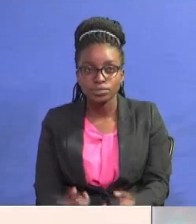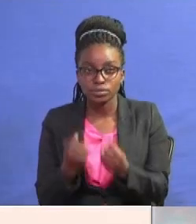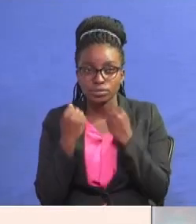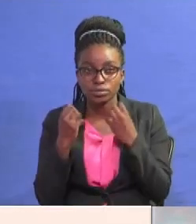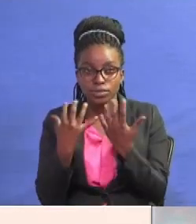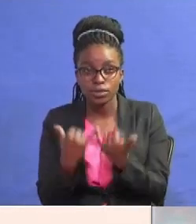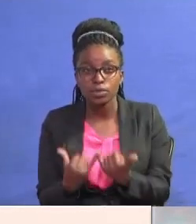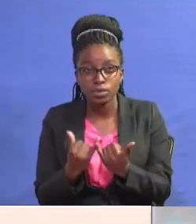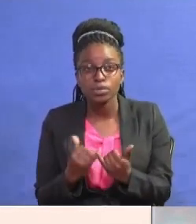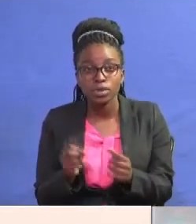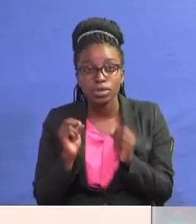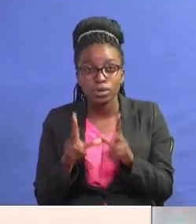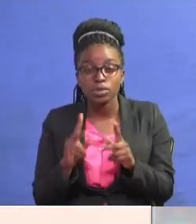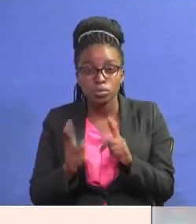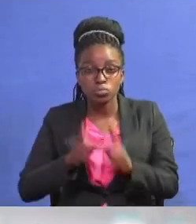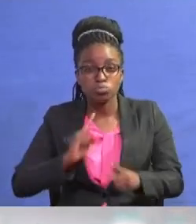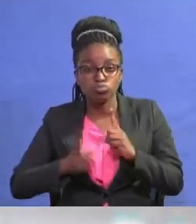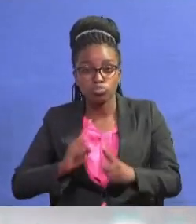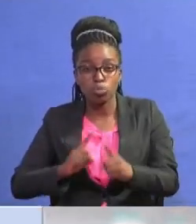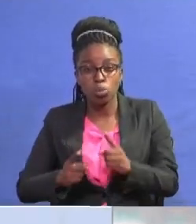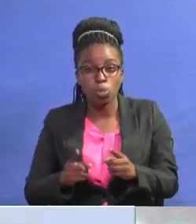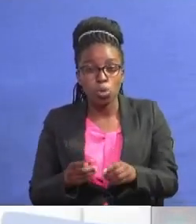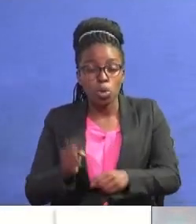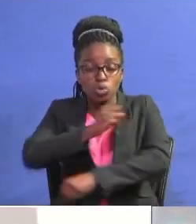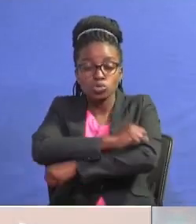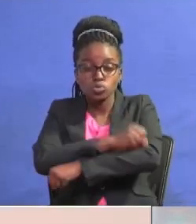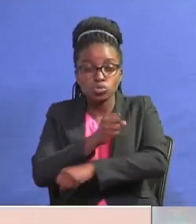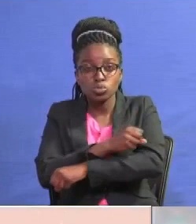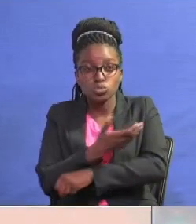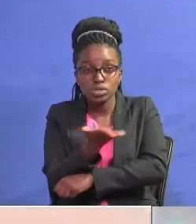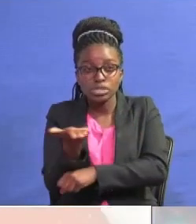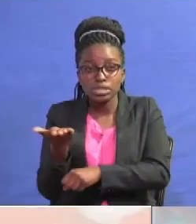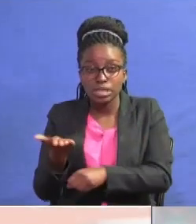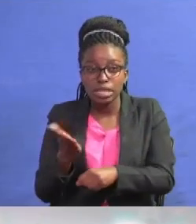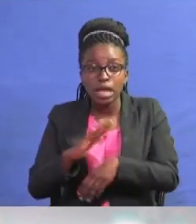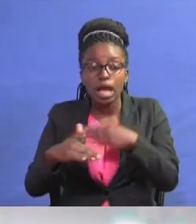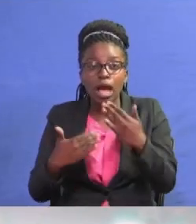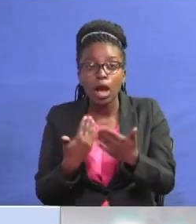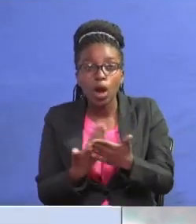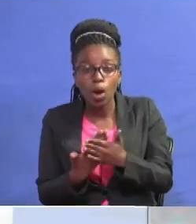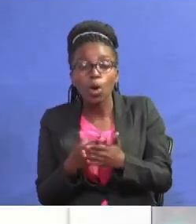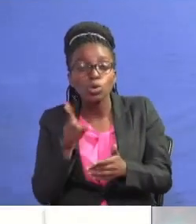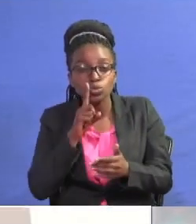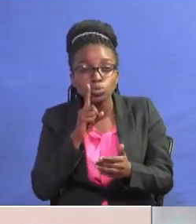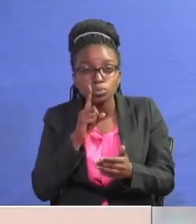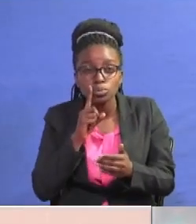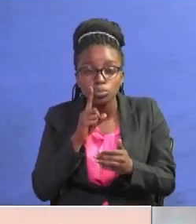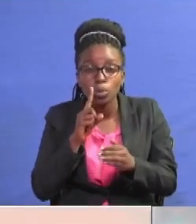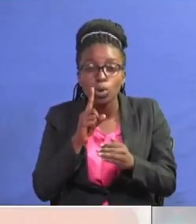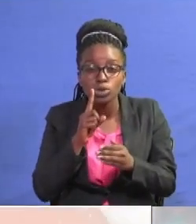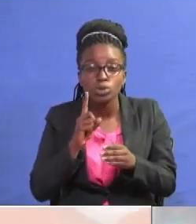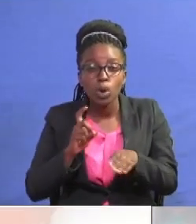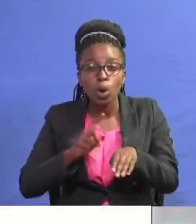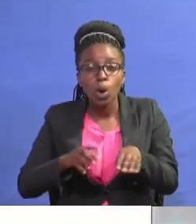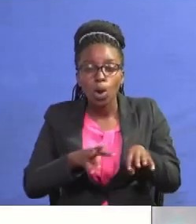Na kwingineko wakimbizi wakwama mashuleni huku shule zikitarajiwa kufunguliwa hapo kesho. Aidha, mipango ya